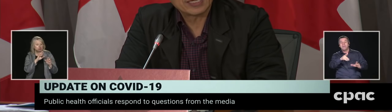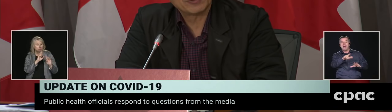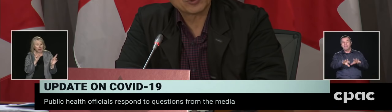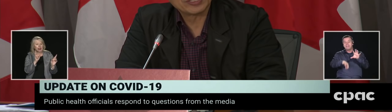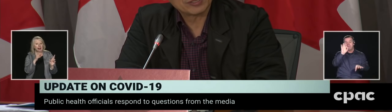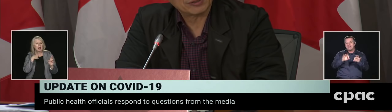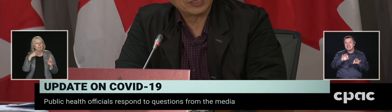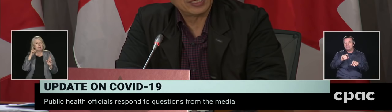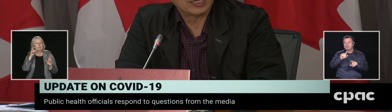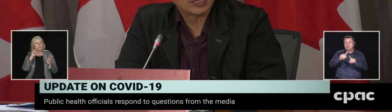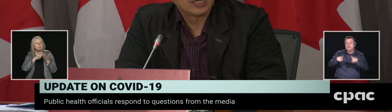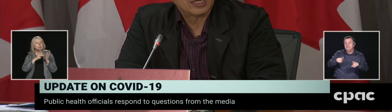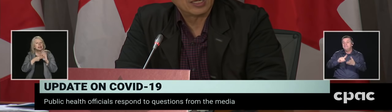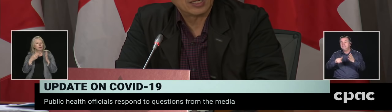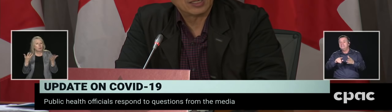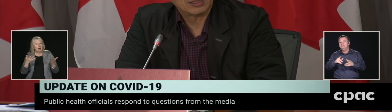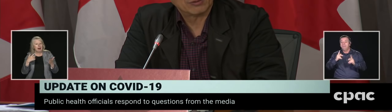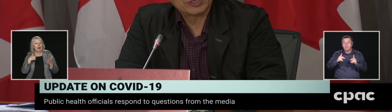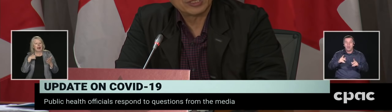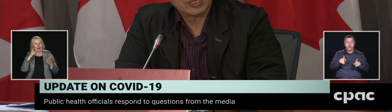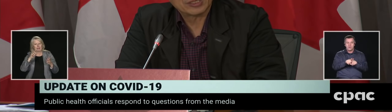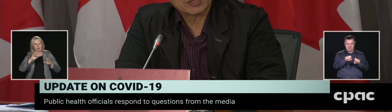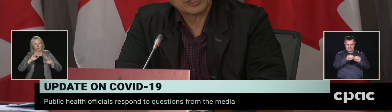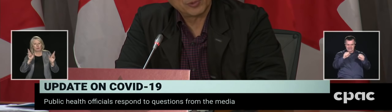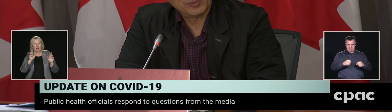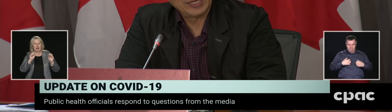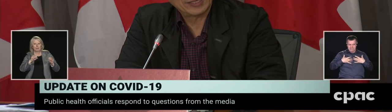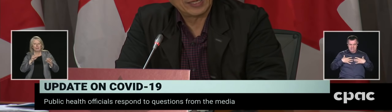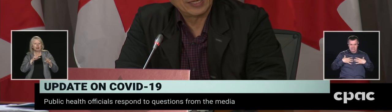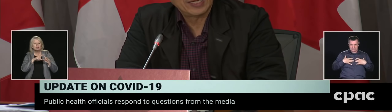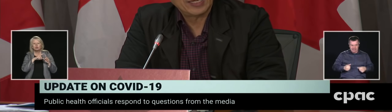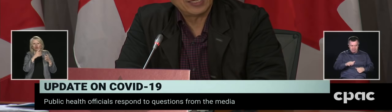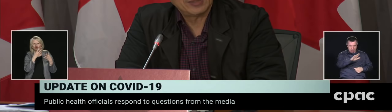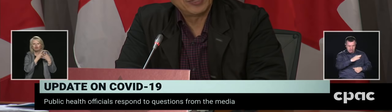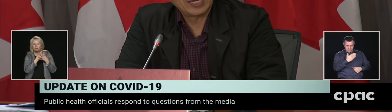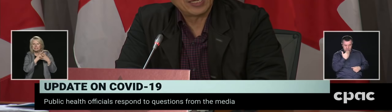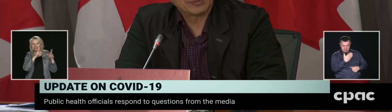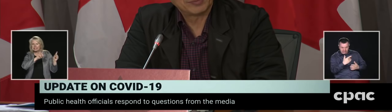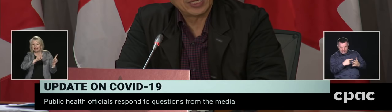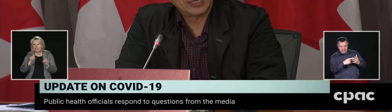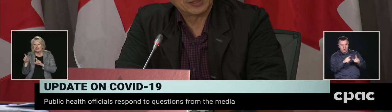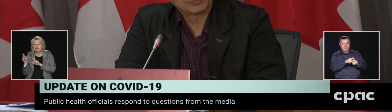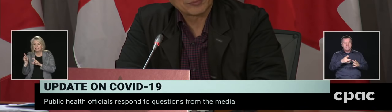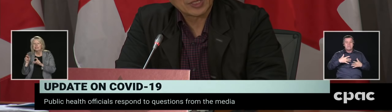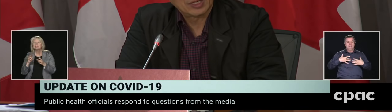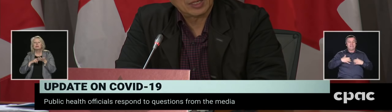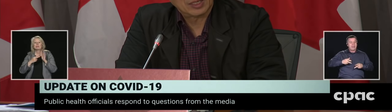le système de soins de santé, aussi santé publique est bien